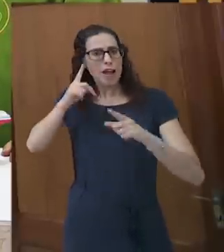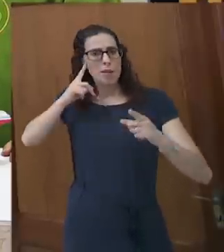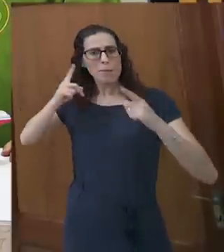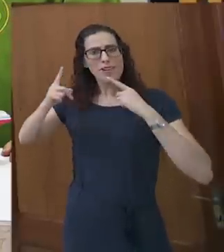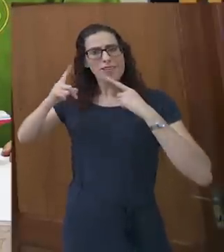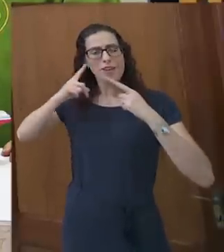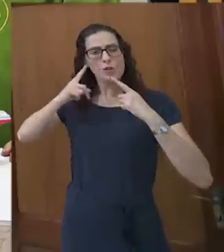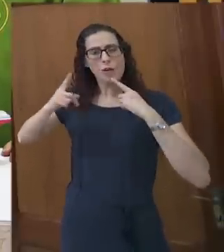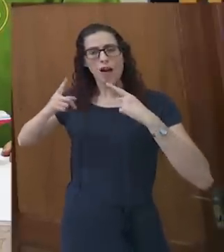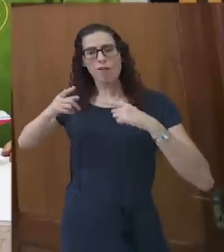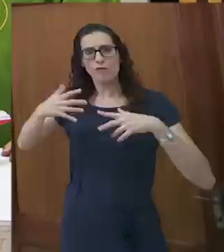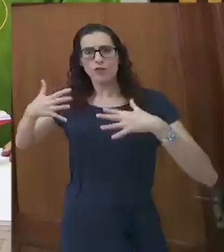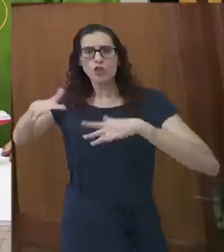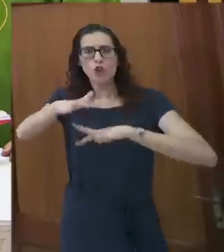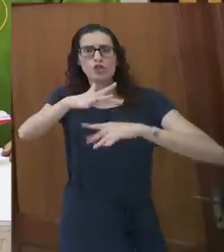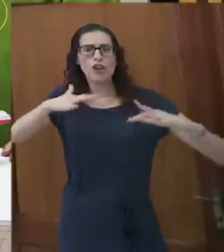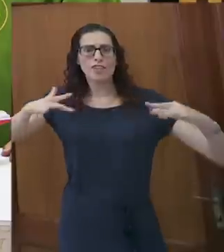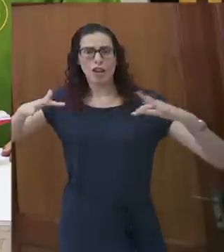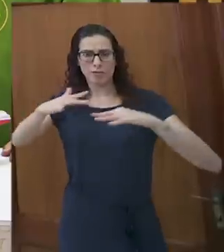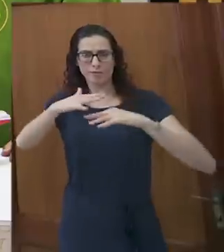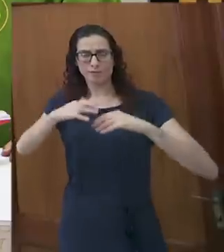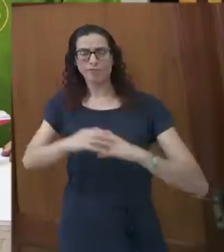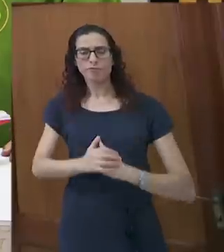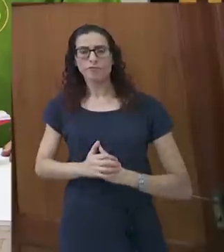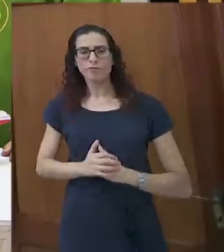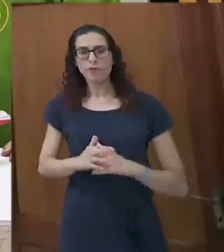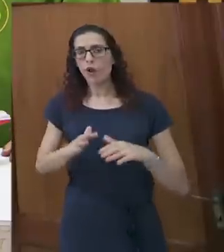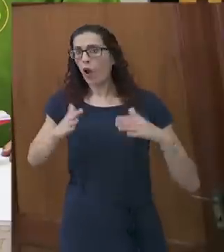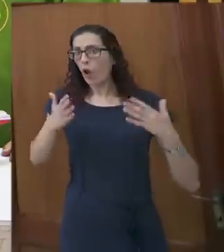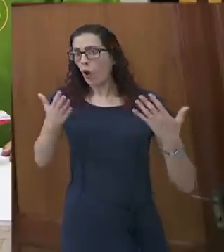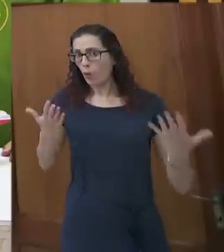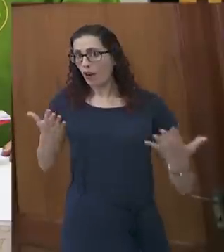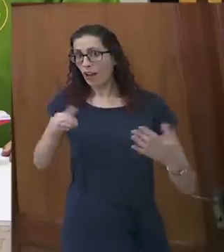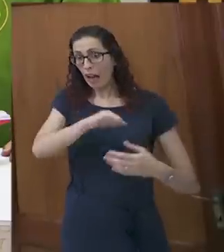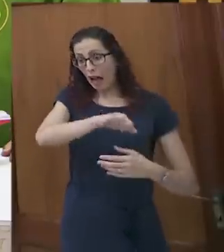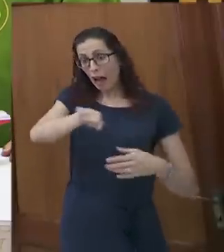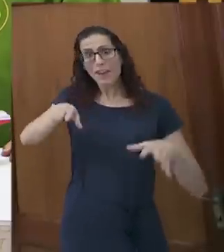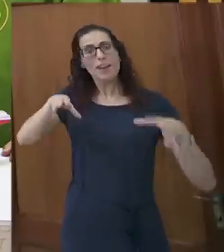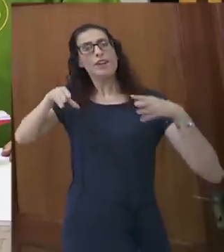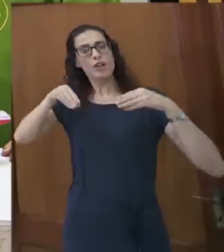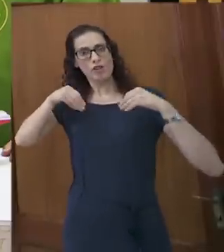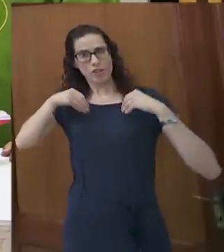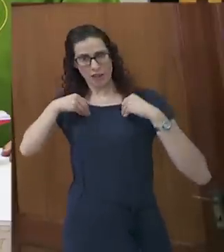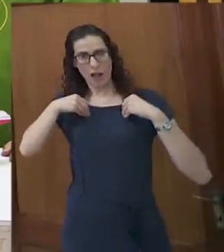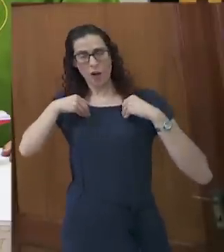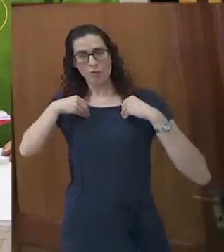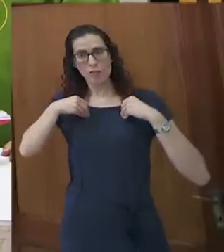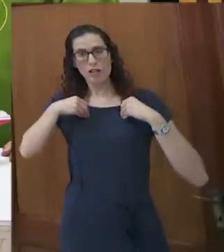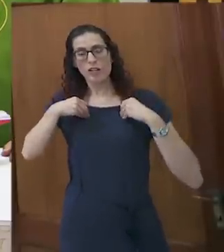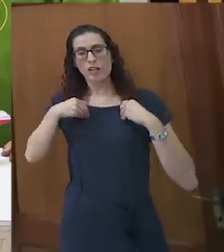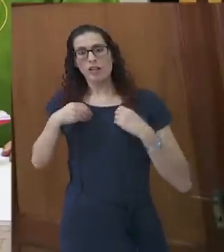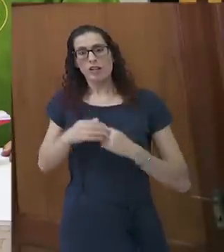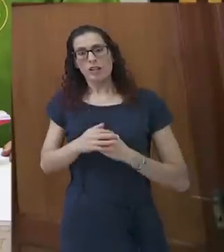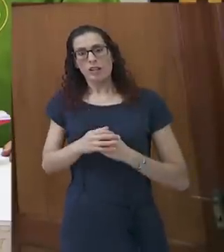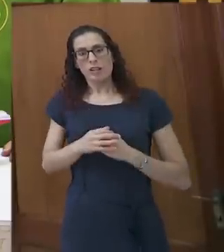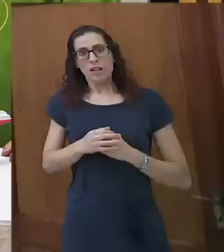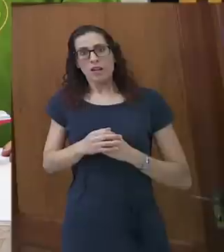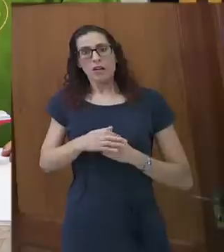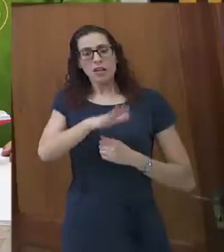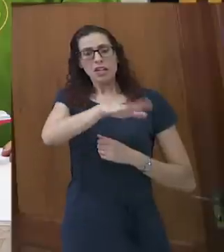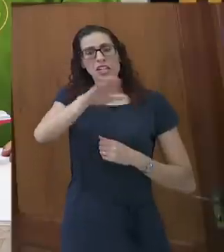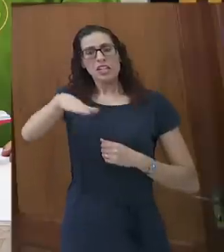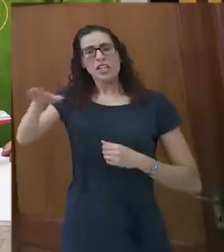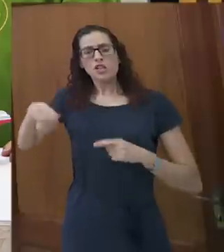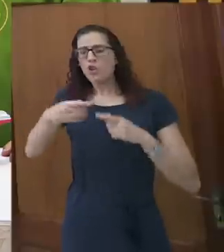fis-soċjetà. U għalhekk li aħna għandna naċċettaw dejjem kull